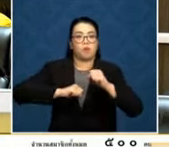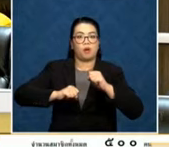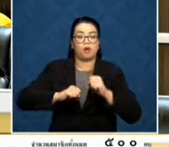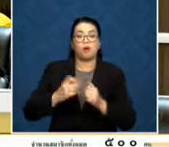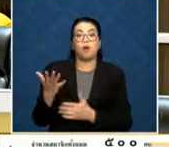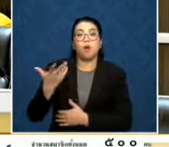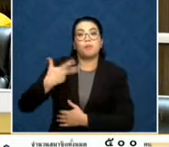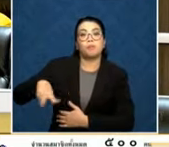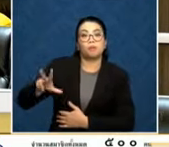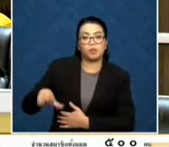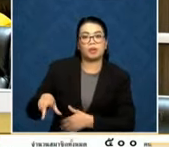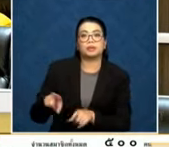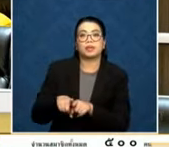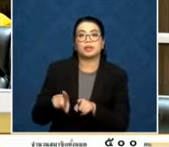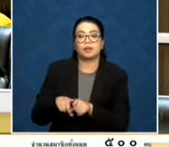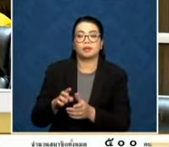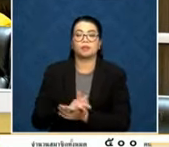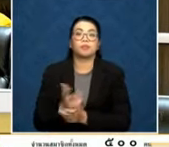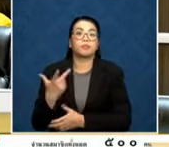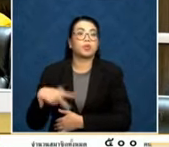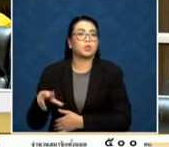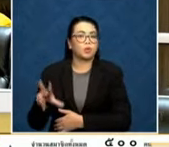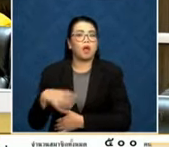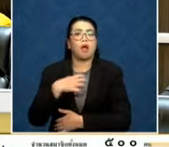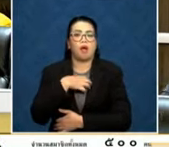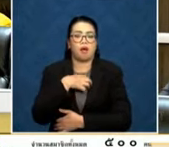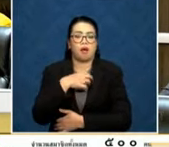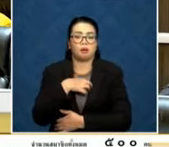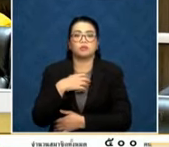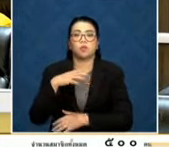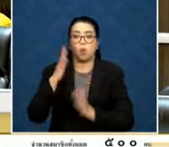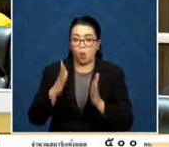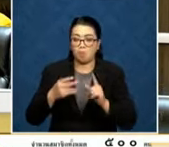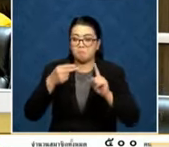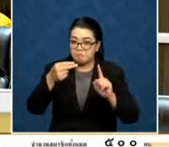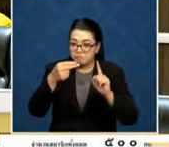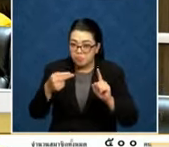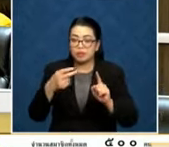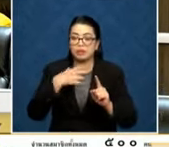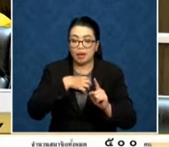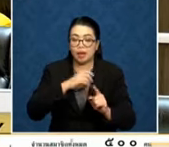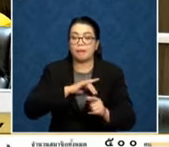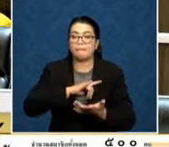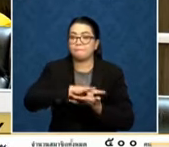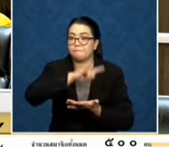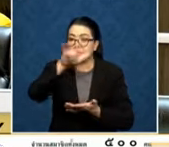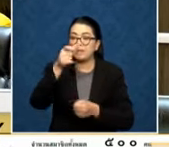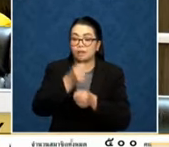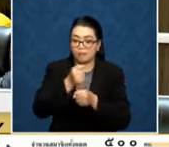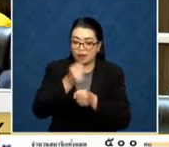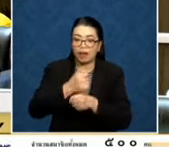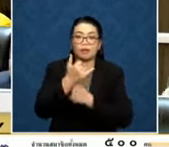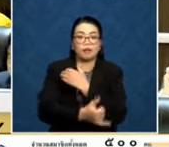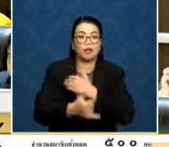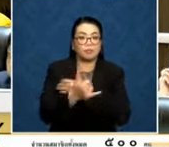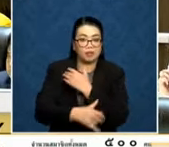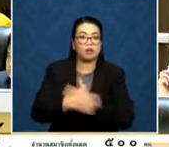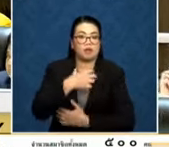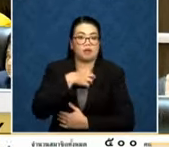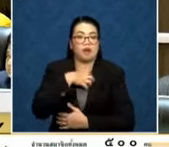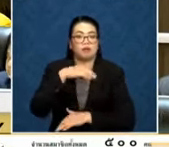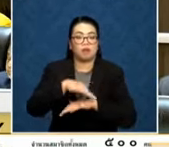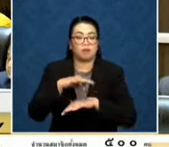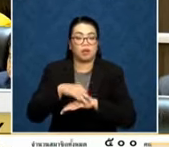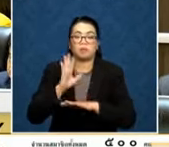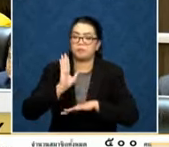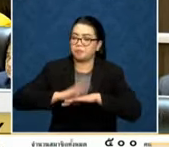นะครับวันนี้เรามีอยู่ 2,000 34,000คนแต่เขาต้องการคนเป็นหมื่นอีกหลายประเทศท่านประธานครับที่เขาต้องการ